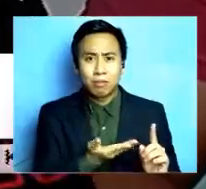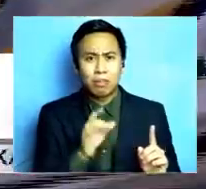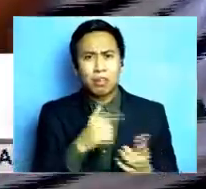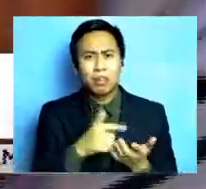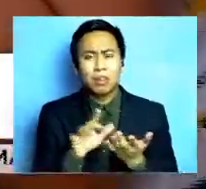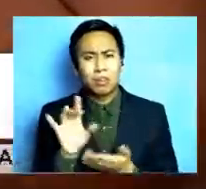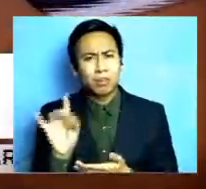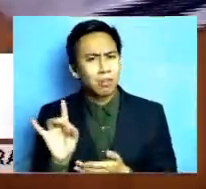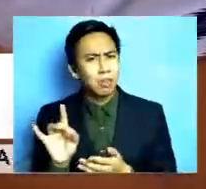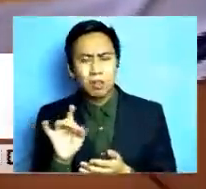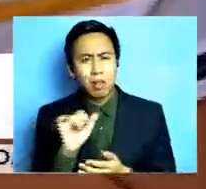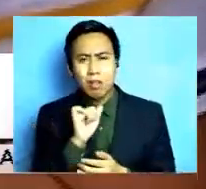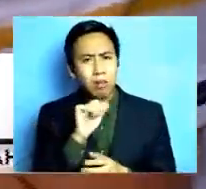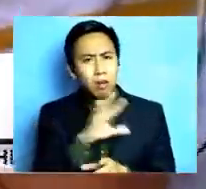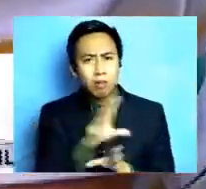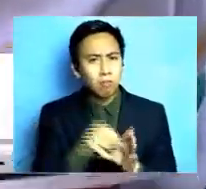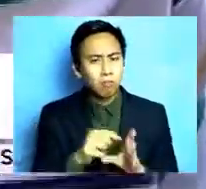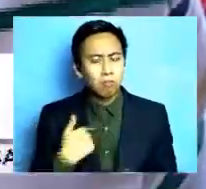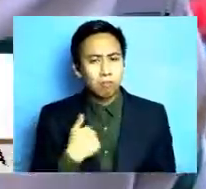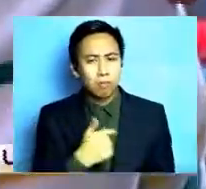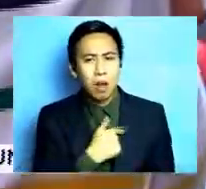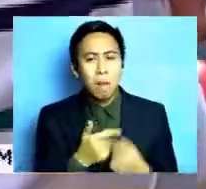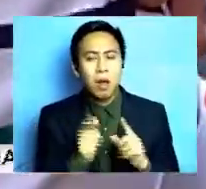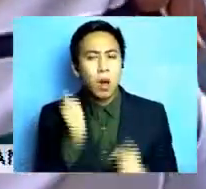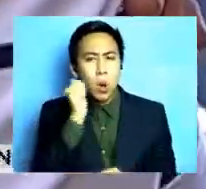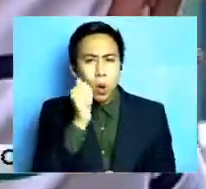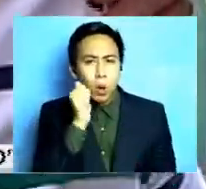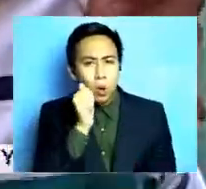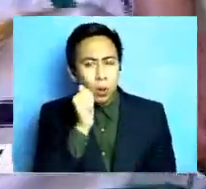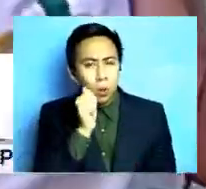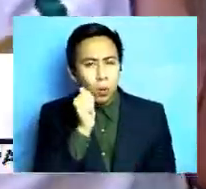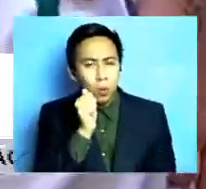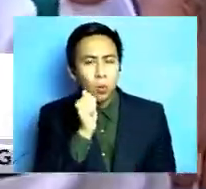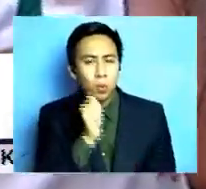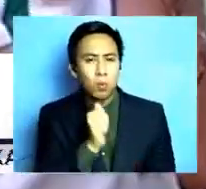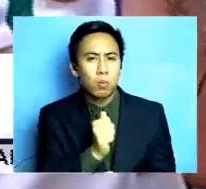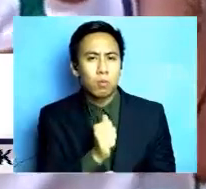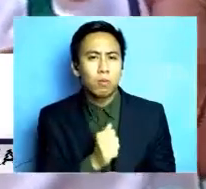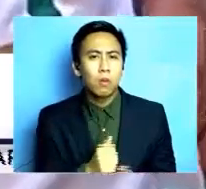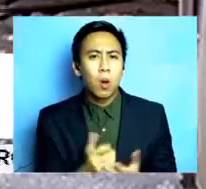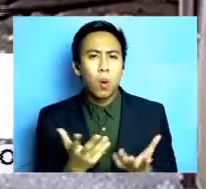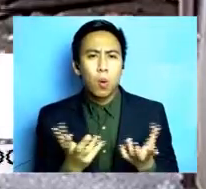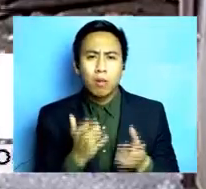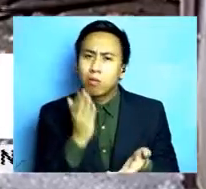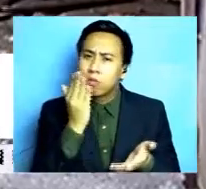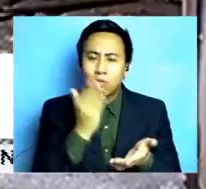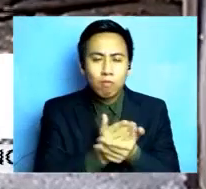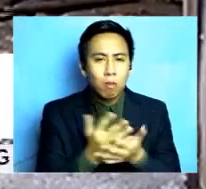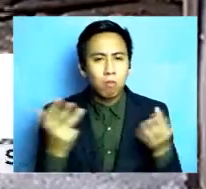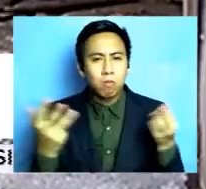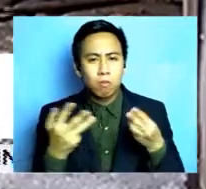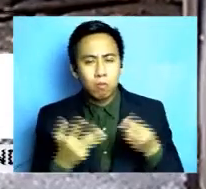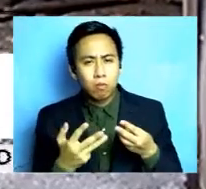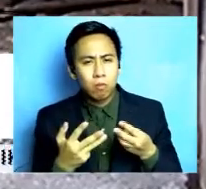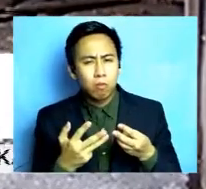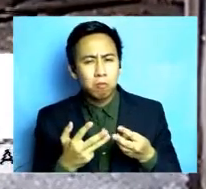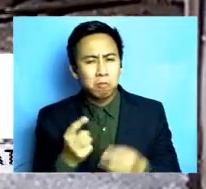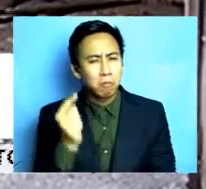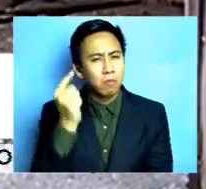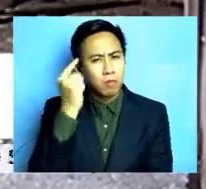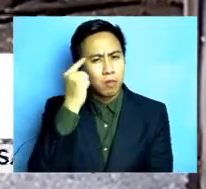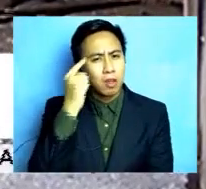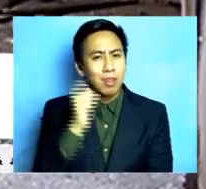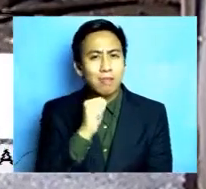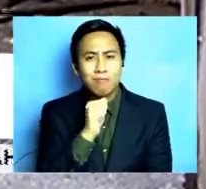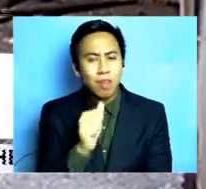gulo. Nakausap din ng News 5 ang ina ni Pastores na humiling na itago ang kanyang pagkakakilanlan. Duda niya, hindi ang anak niya ang target ng